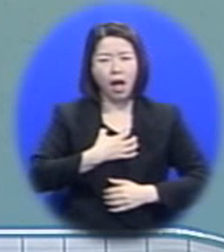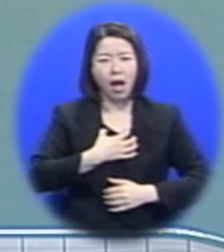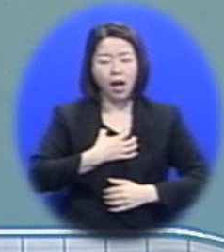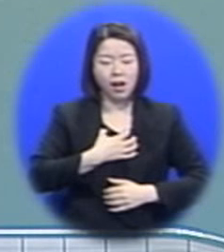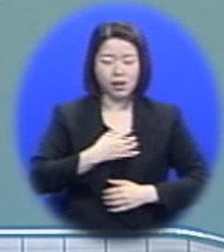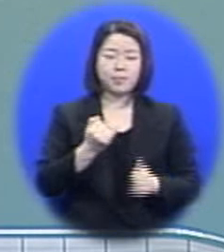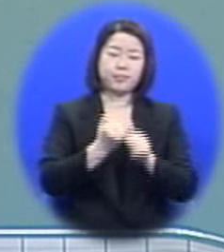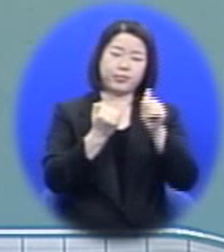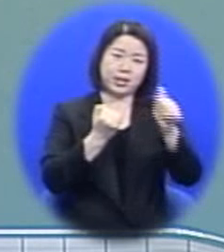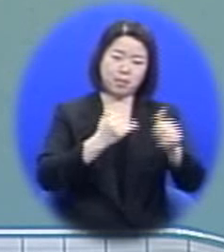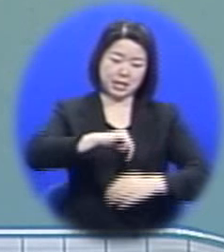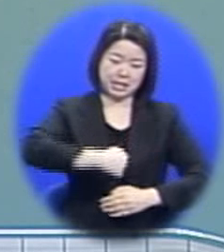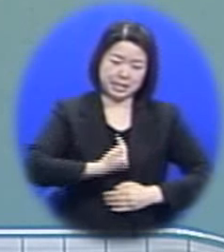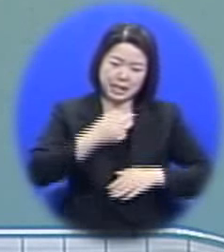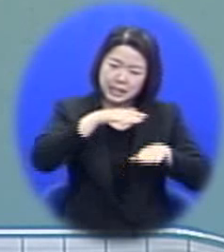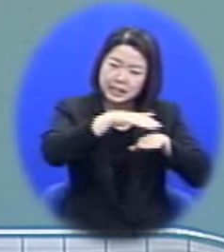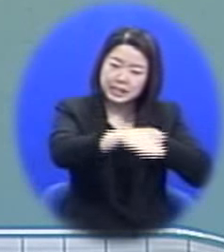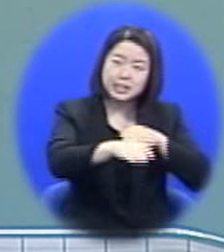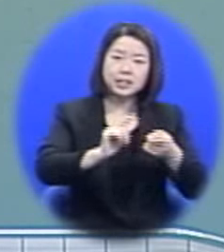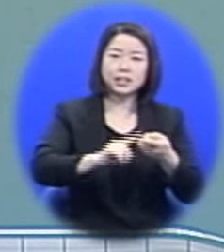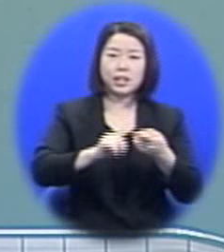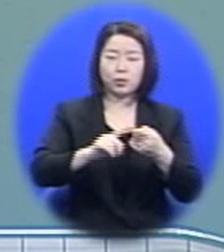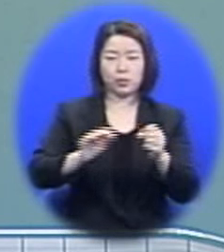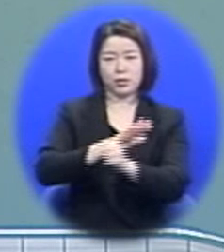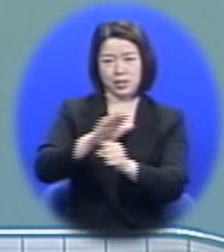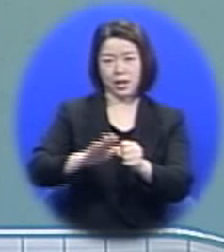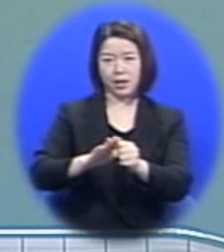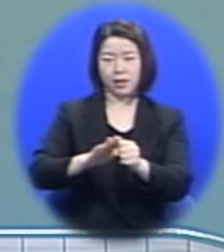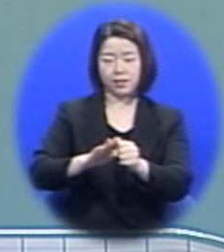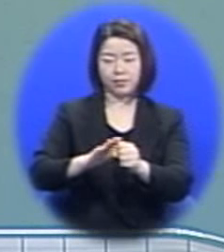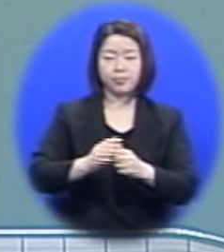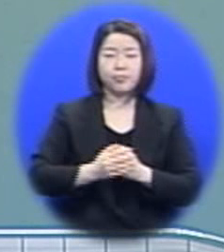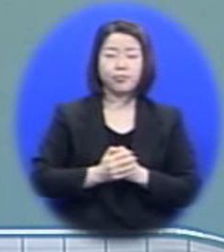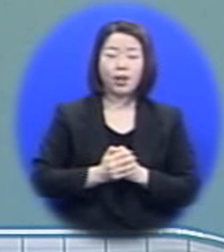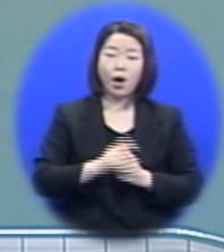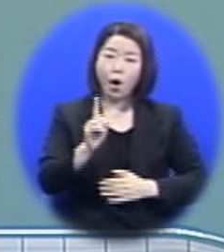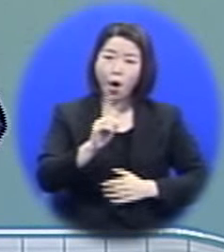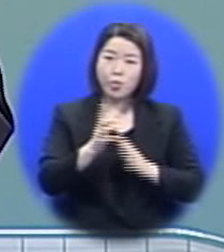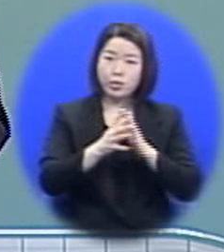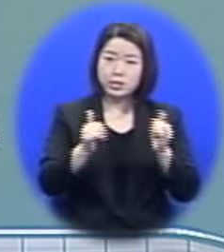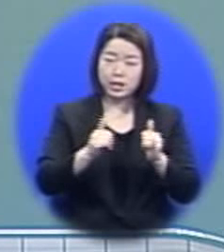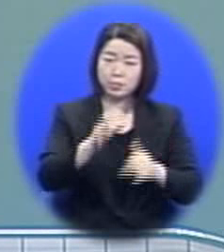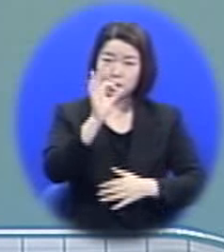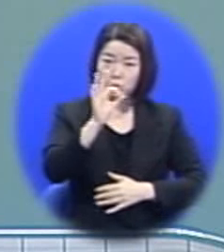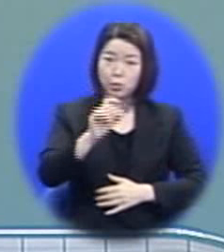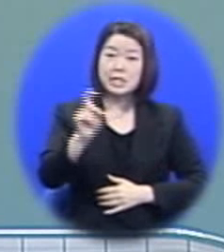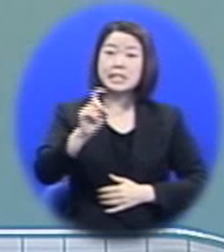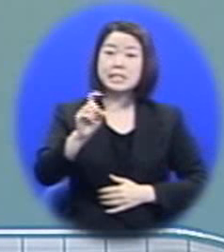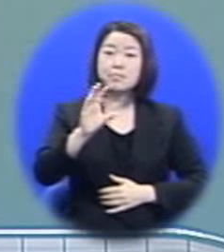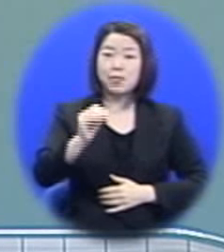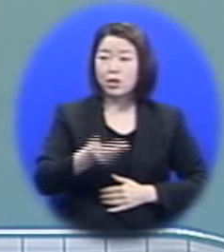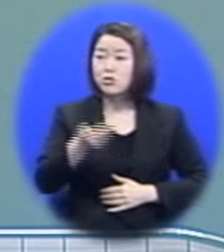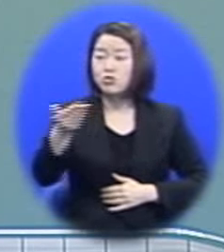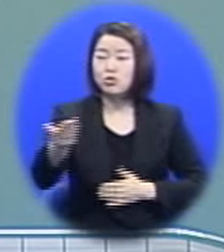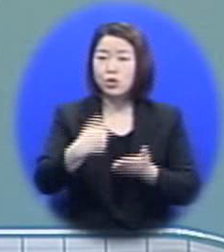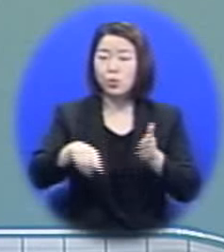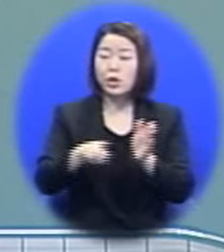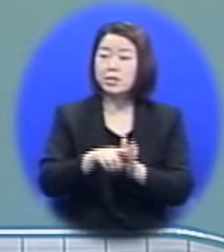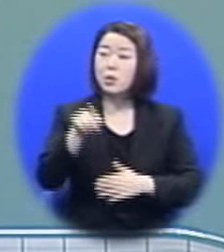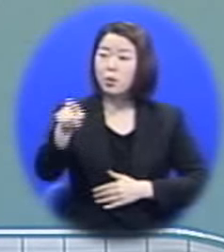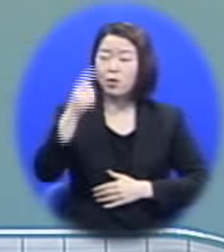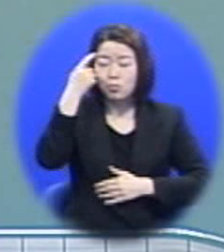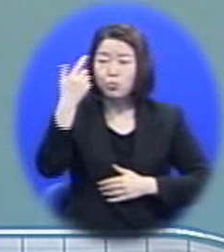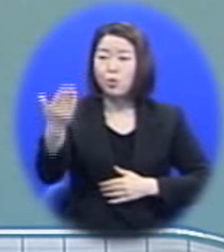그렇습니다. 여러분이 어떤 사람에게 돈 10만 원을 아 주려고 할 때 틀림없이 그 사람에게 물어볼 겁니다.